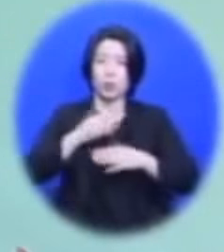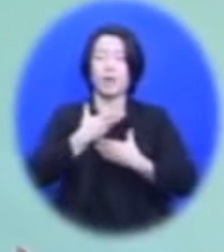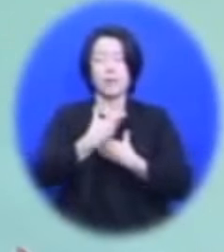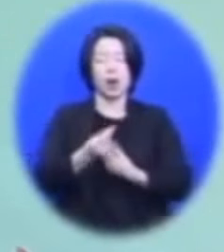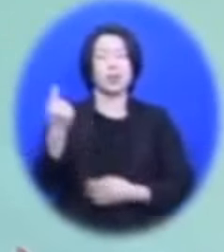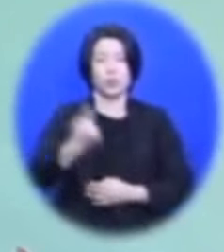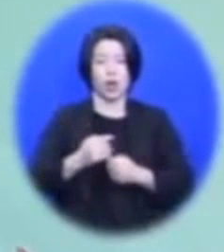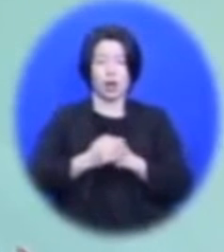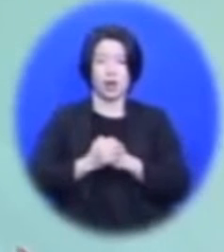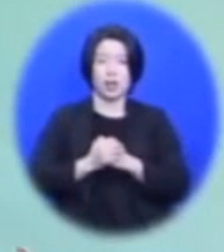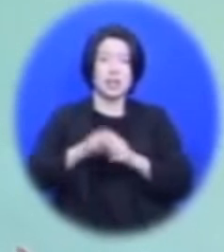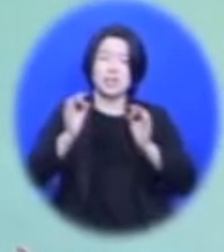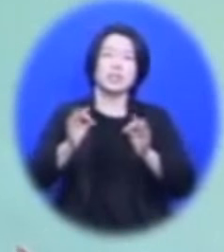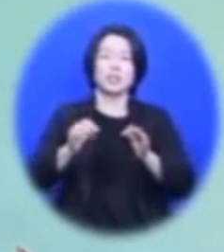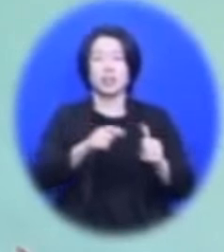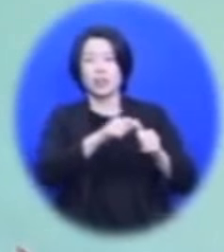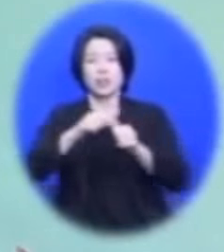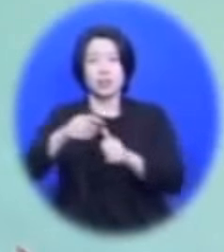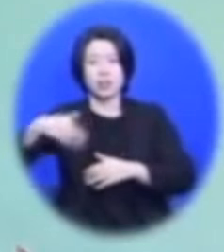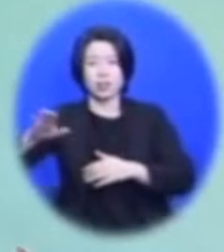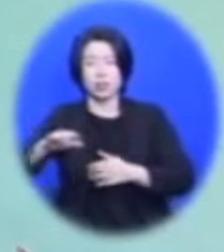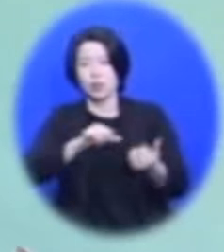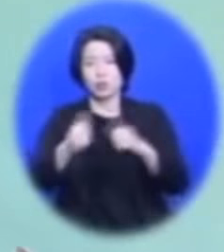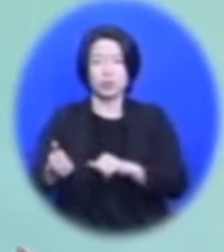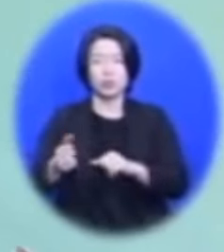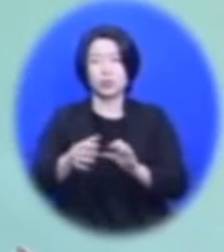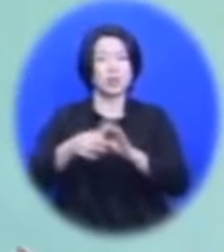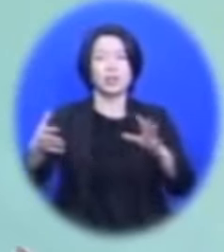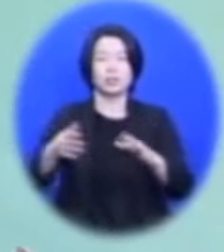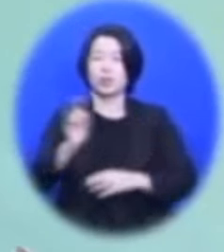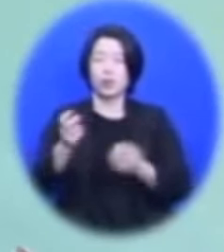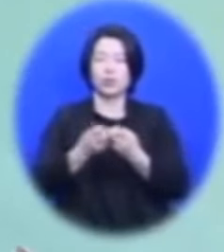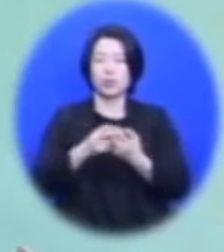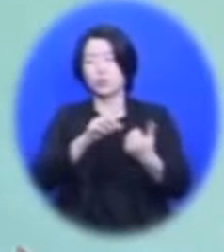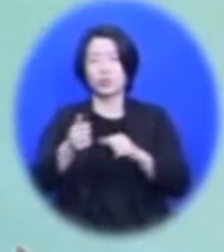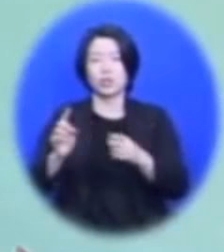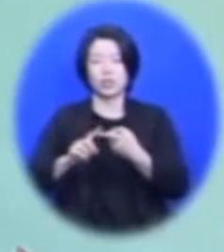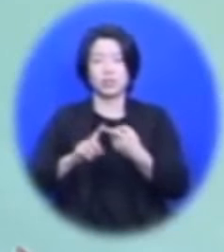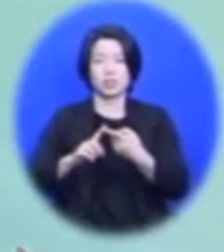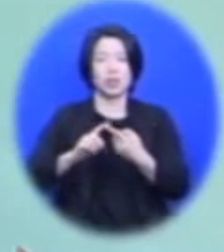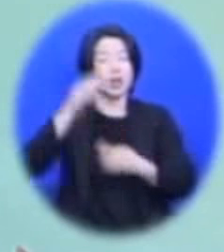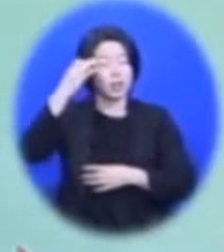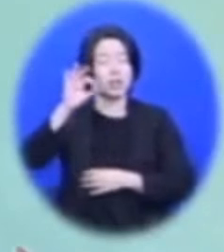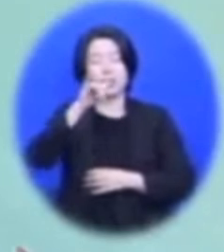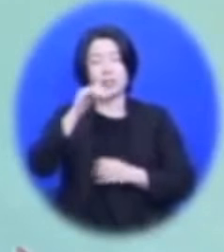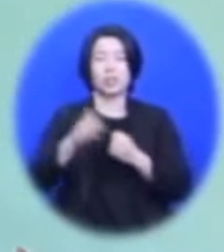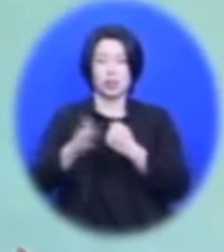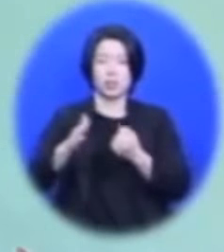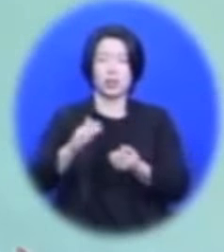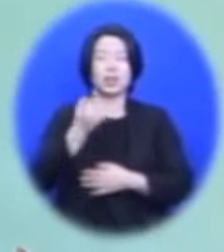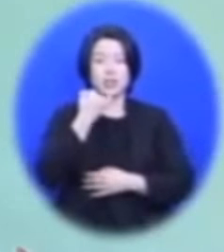거예요. 이젠 끌려가서 죽어도 상관이 없어요. 어떻게 죽어야 될지 딱 이제는 깨달았으니까